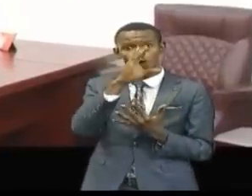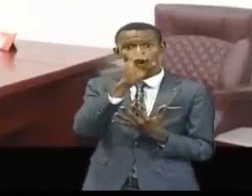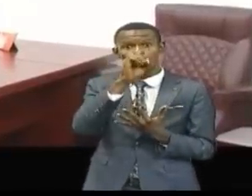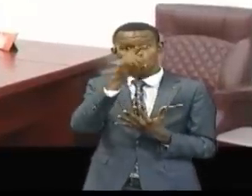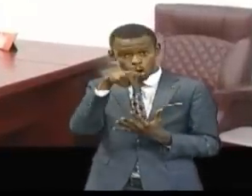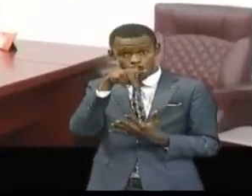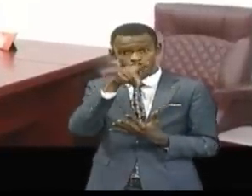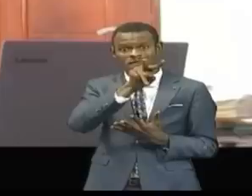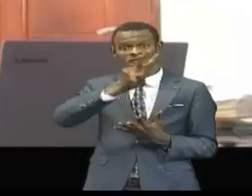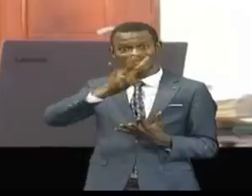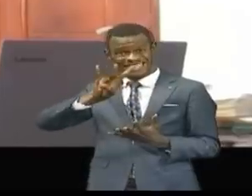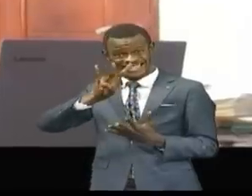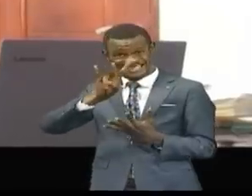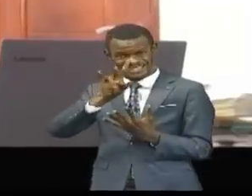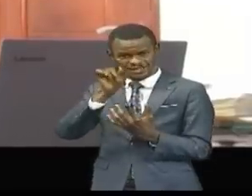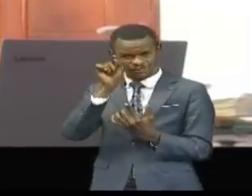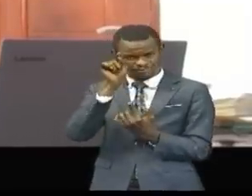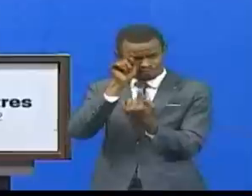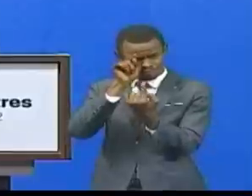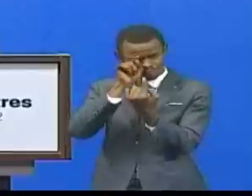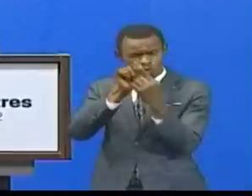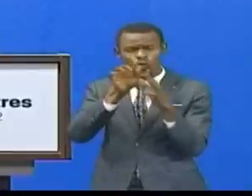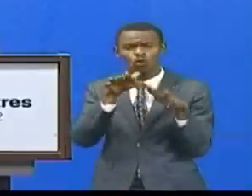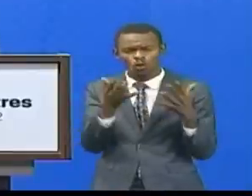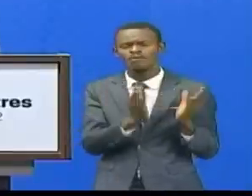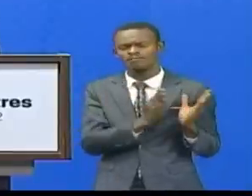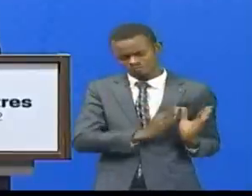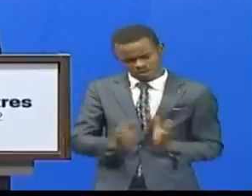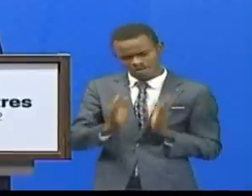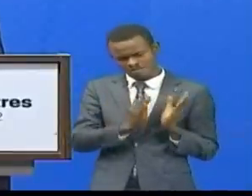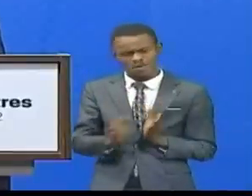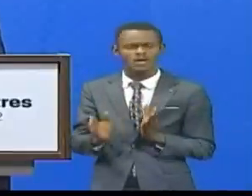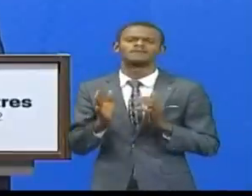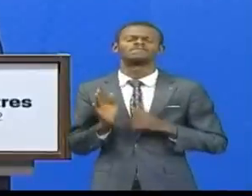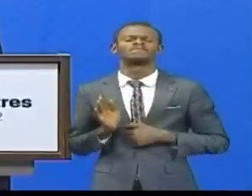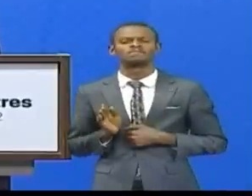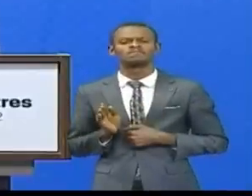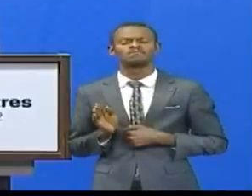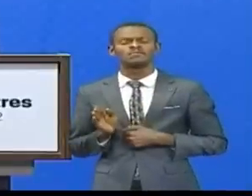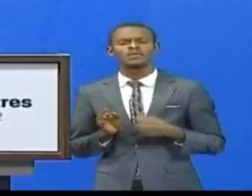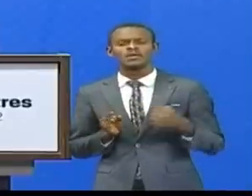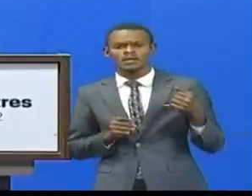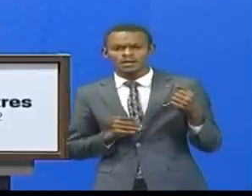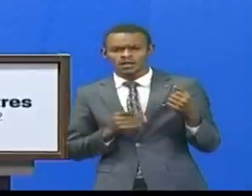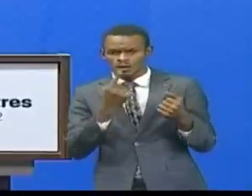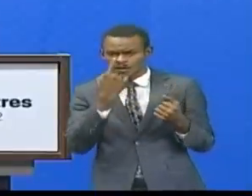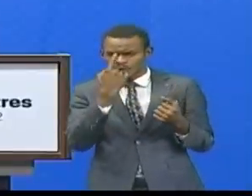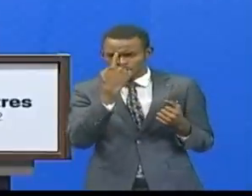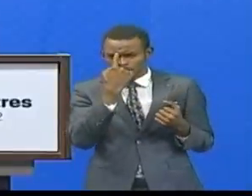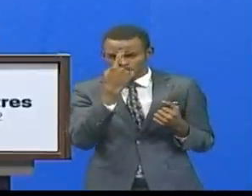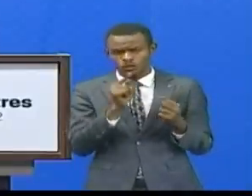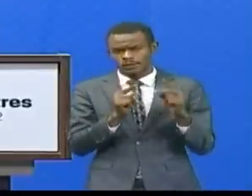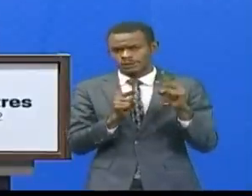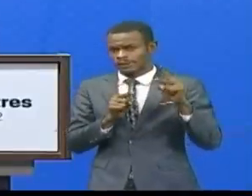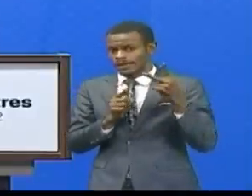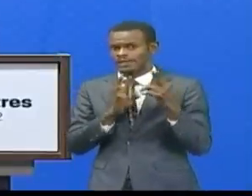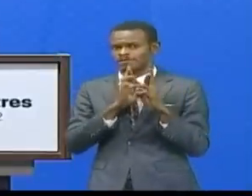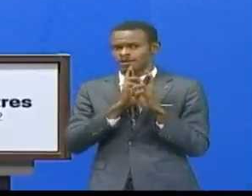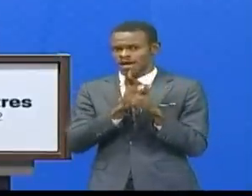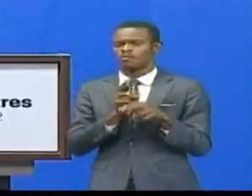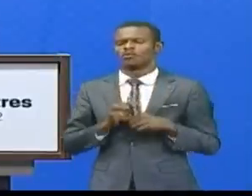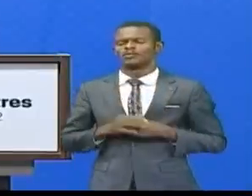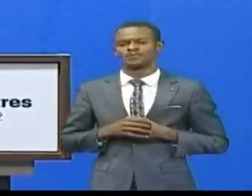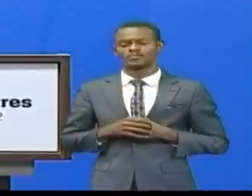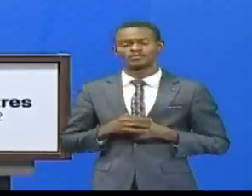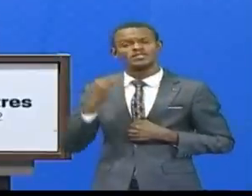S'agissant du deuxième volet du rapport fait au Conseil, la vice-première ministre, ministre de l'Environnement et